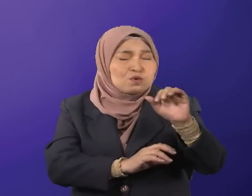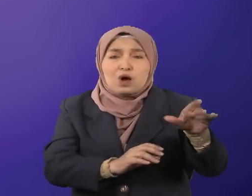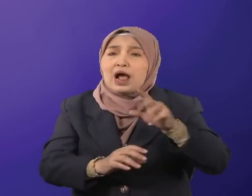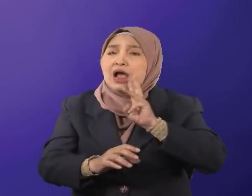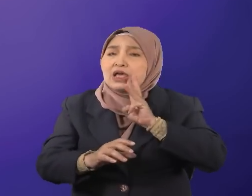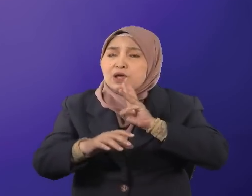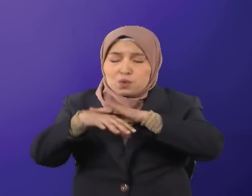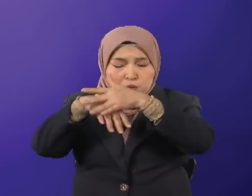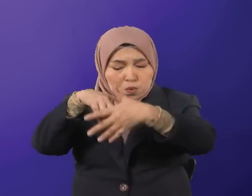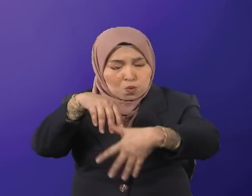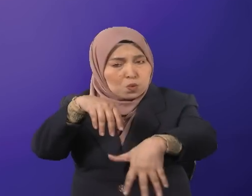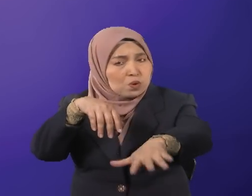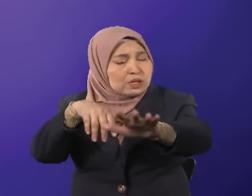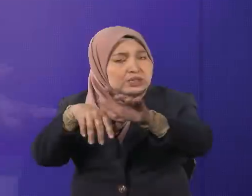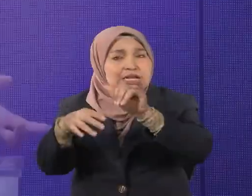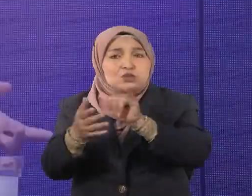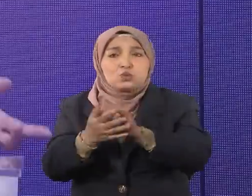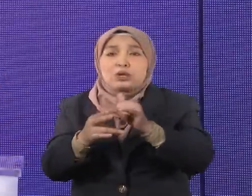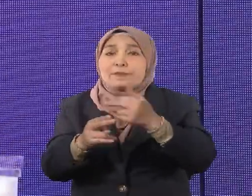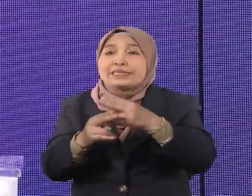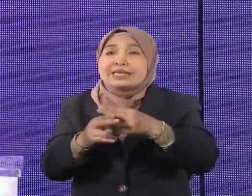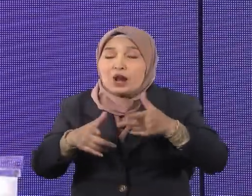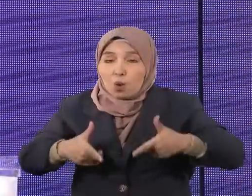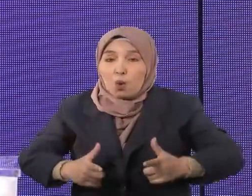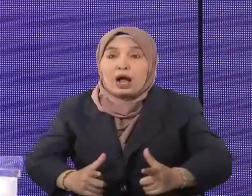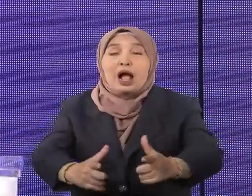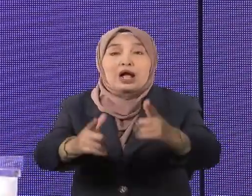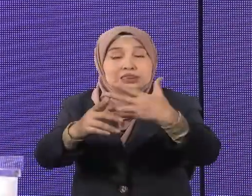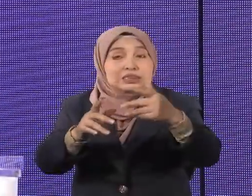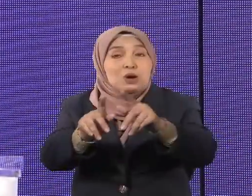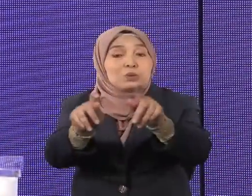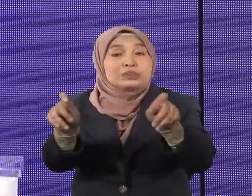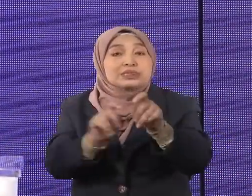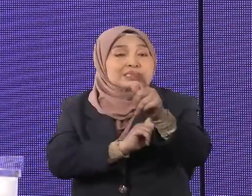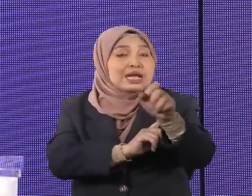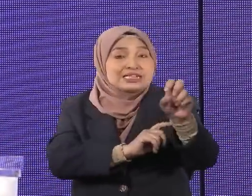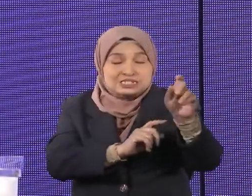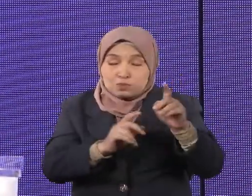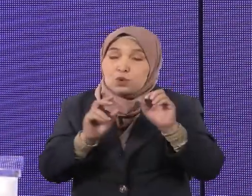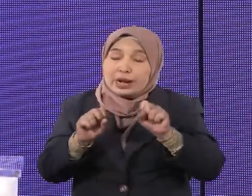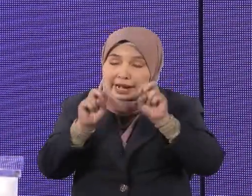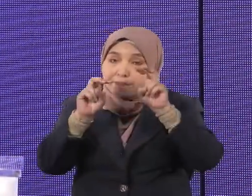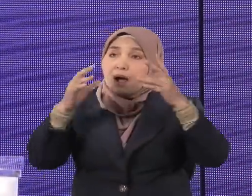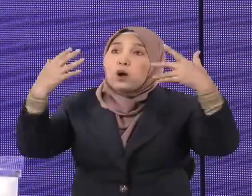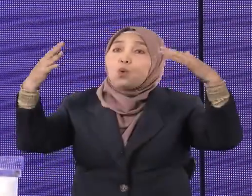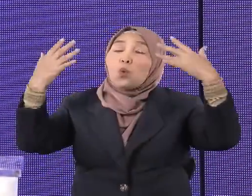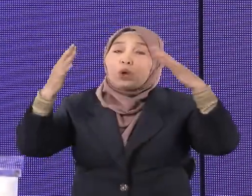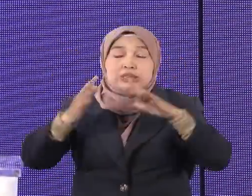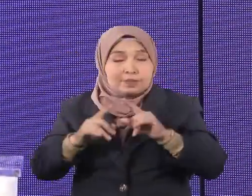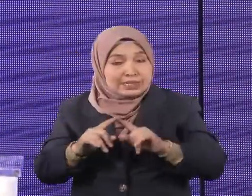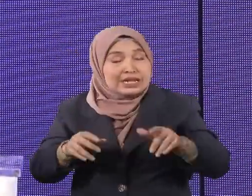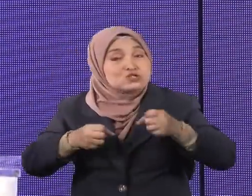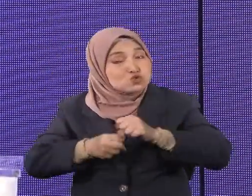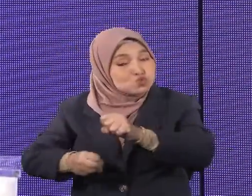itu penting. Kalau air tak mengalir itu namanya longkang, Ustaz. Ataupun dalam tasik. Walaupun tasik pun orang dah nampak hebat. Tapi ini adalah sungai